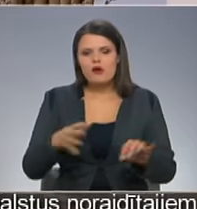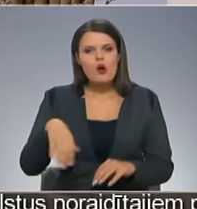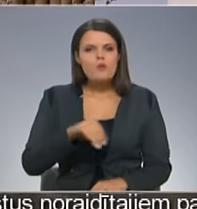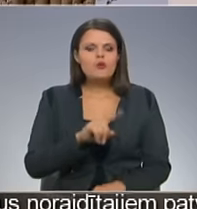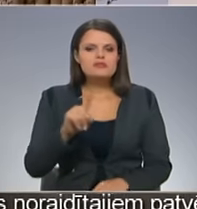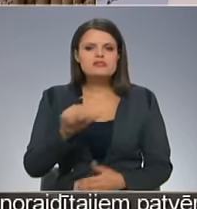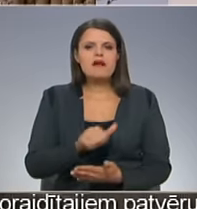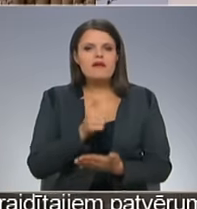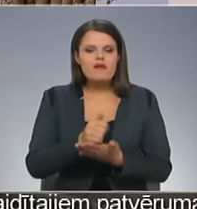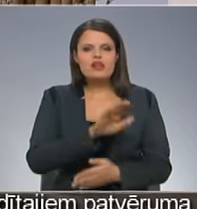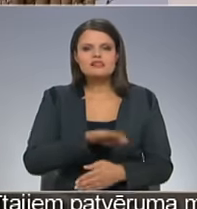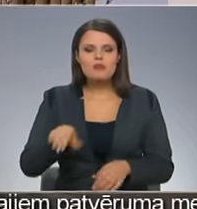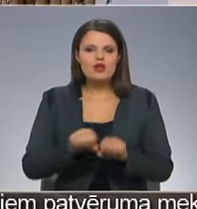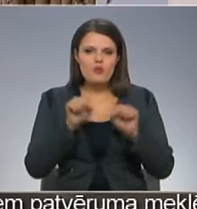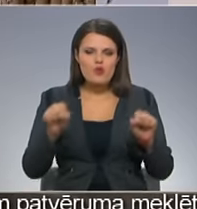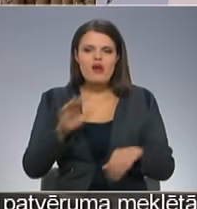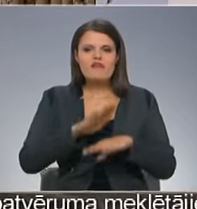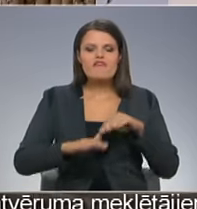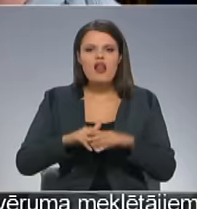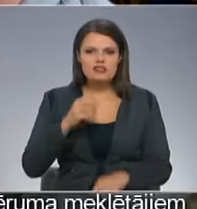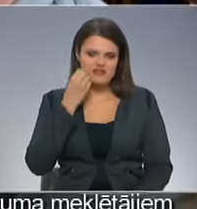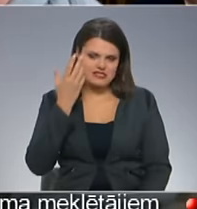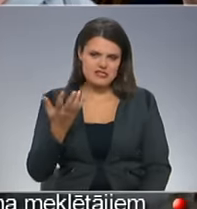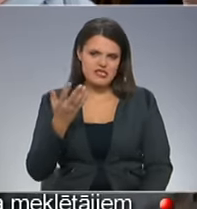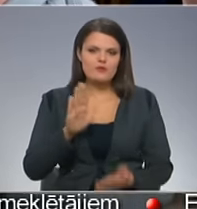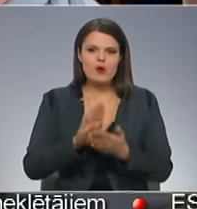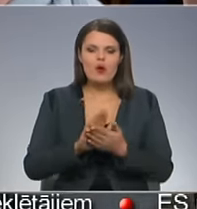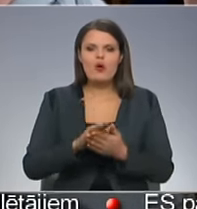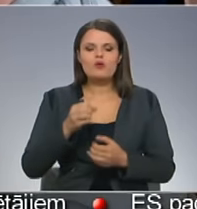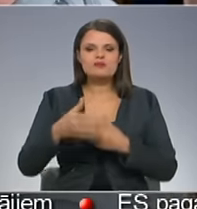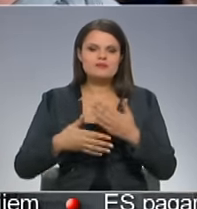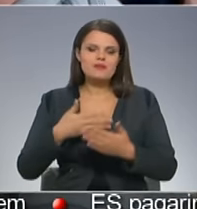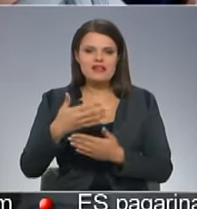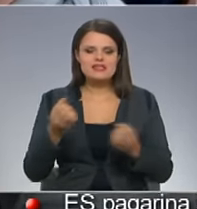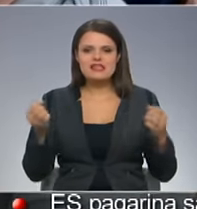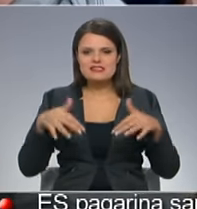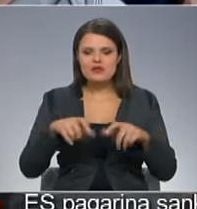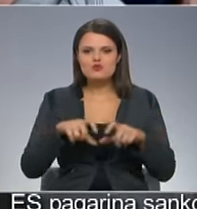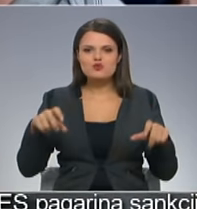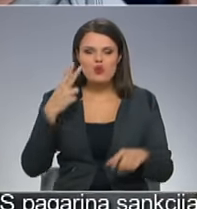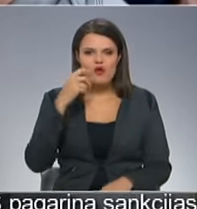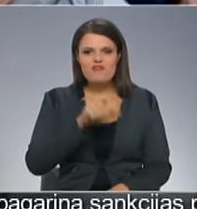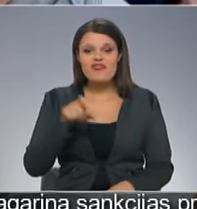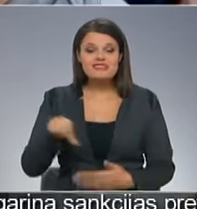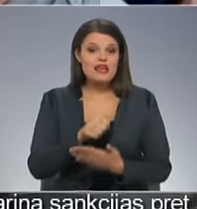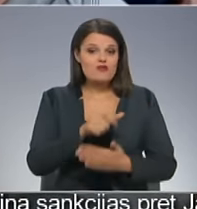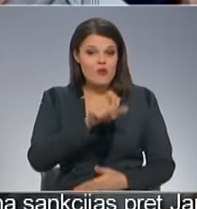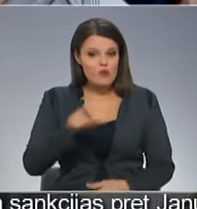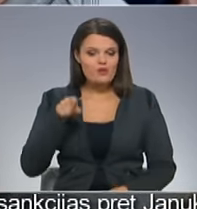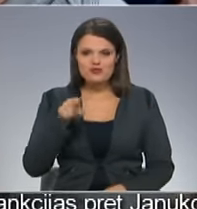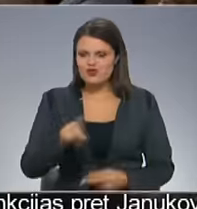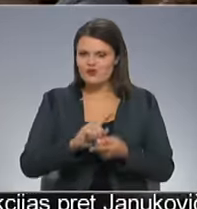ir galvenais bērniem nodrošināt kvalitatīvu izglītību. Uz prezentāciju sanākušie skolu un vecāku pārstāvi gan